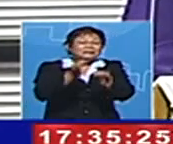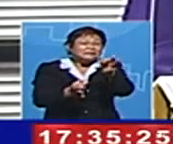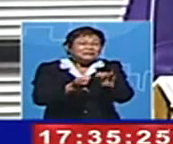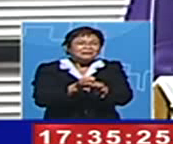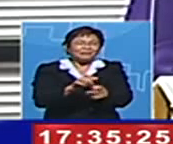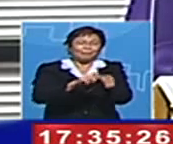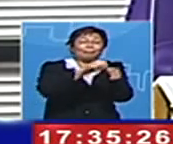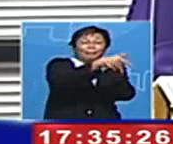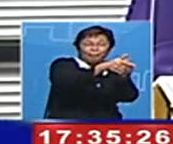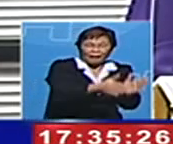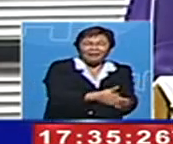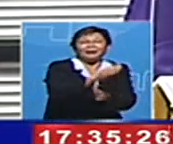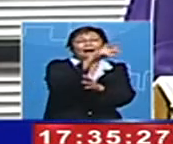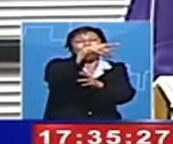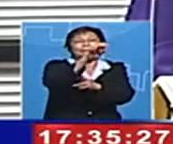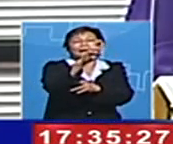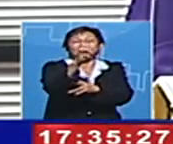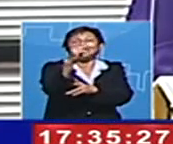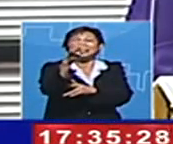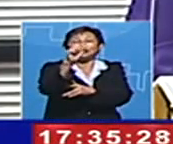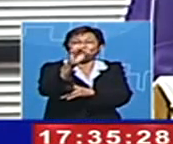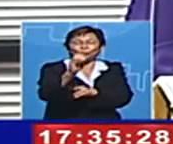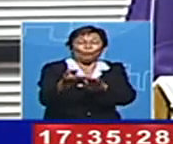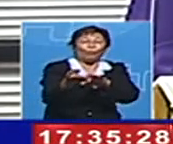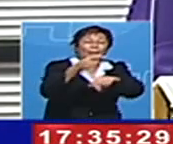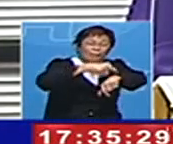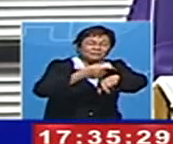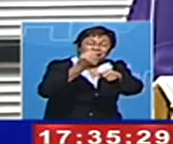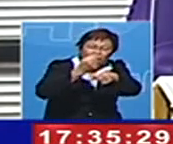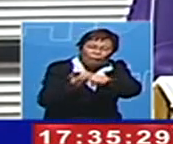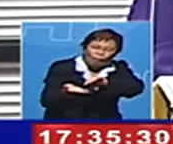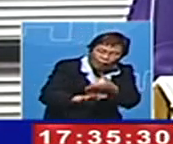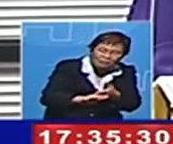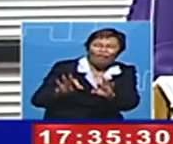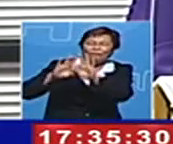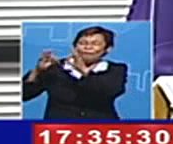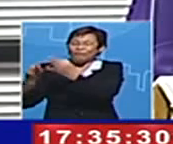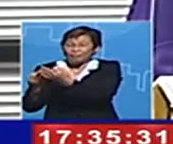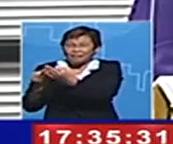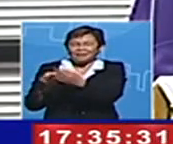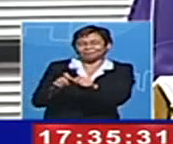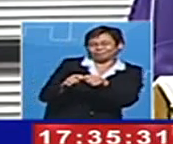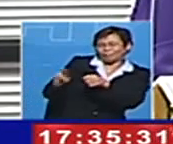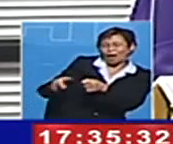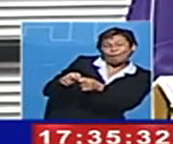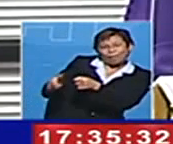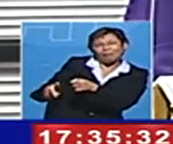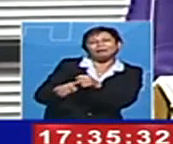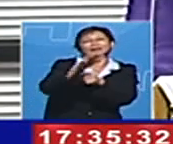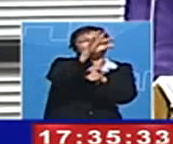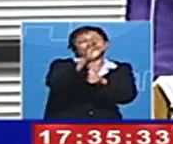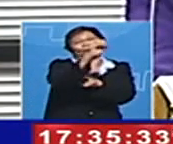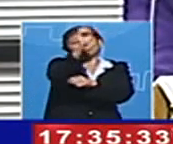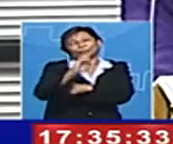si pencarum meninggal dunia dalam tempoh kerja waris akan menerima bayaran bulanan sehingga